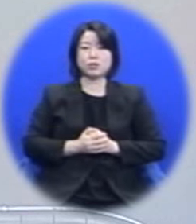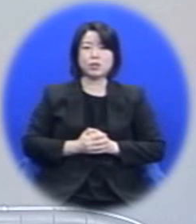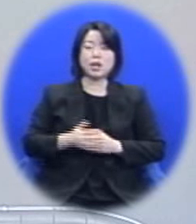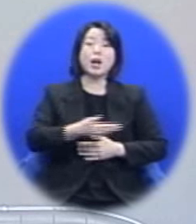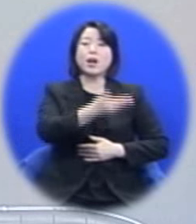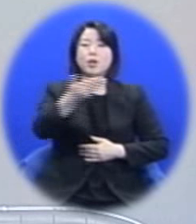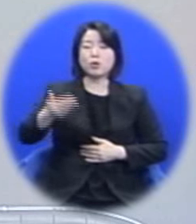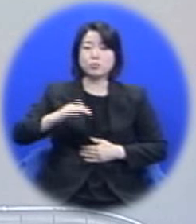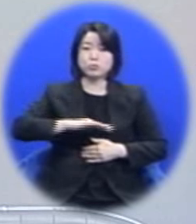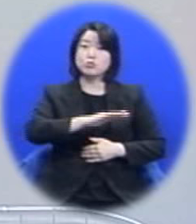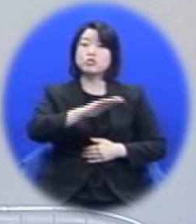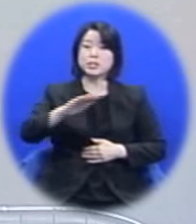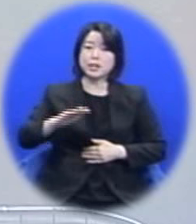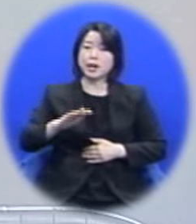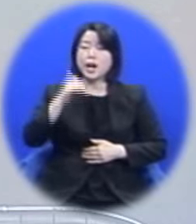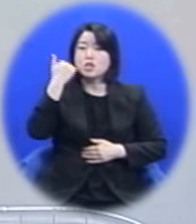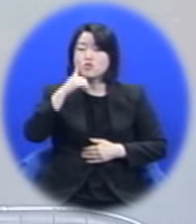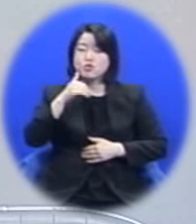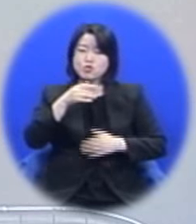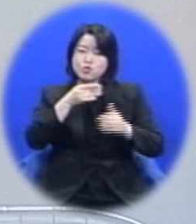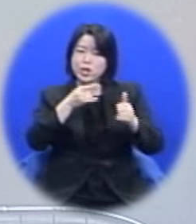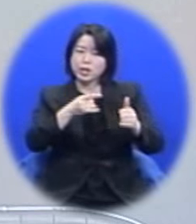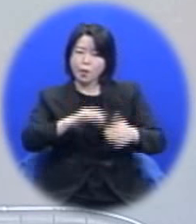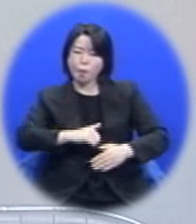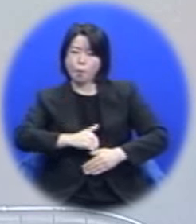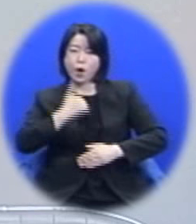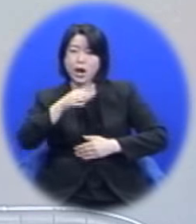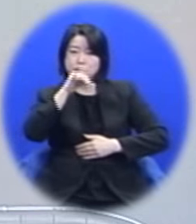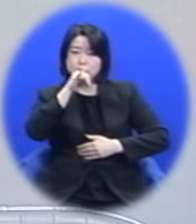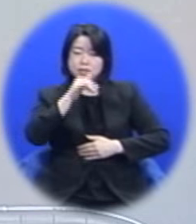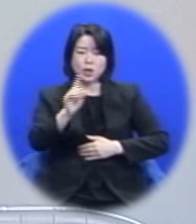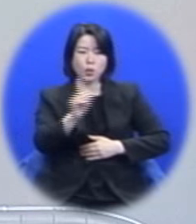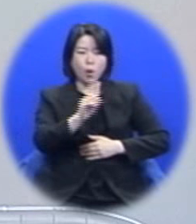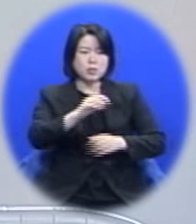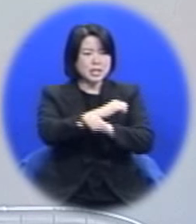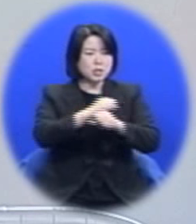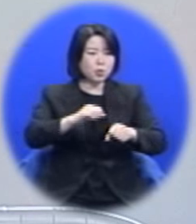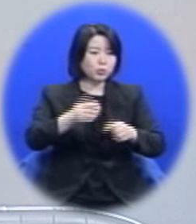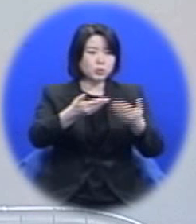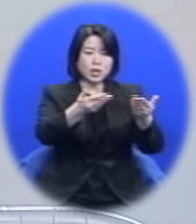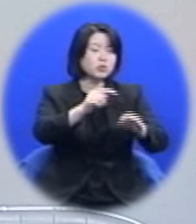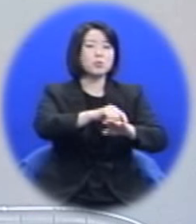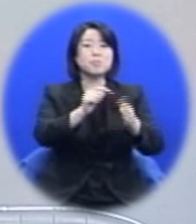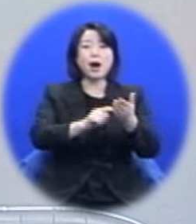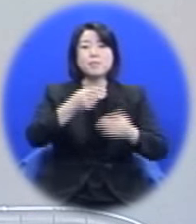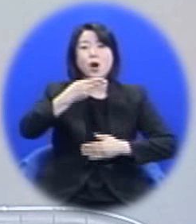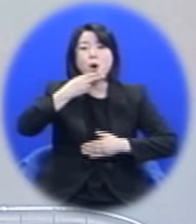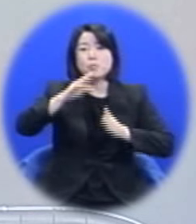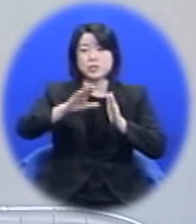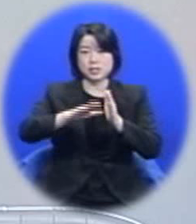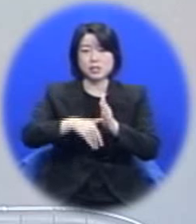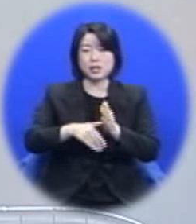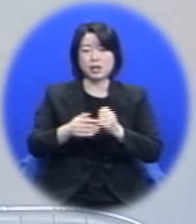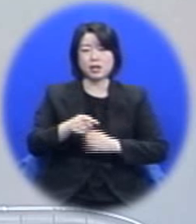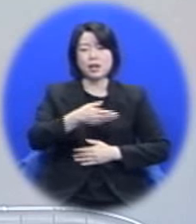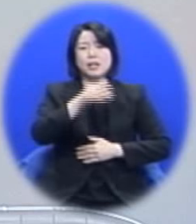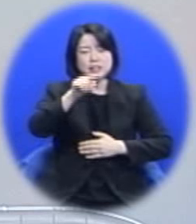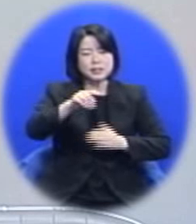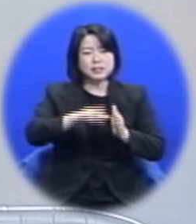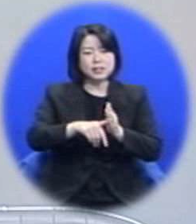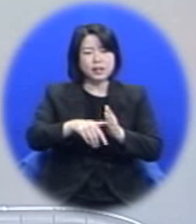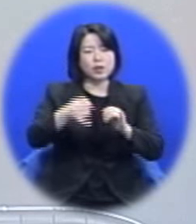여러분, 우리가 누구에 대해서 화가 날 때, 도무지 용서할 수 없는 마음이 들 때, 그때 여러분 명심해야